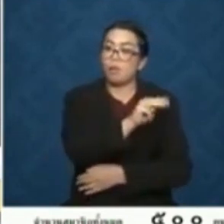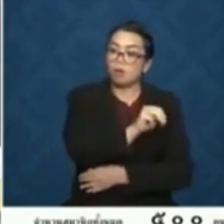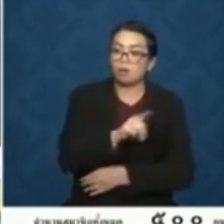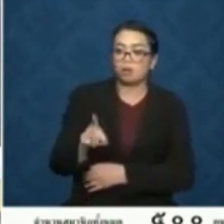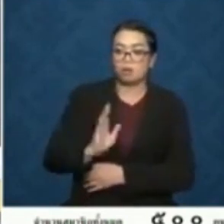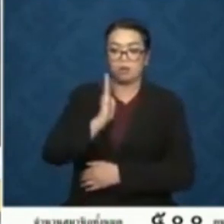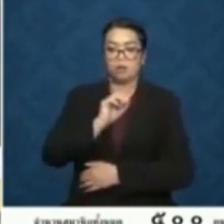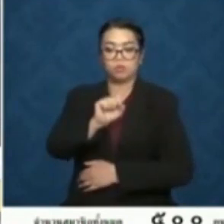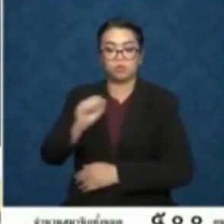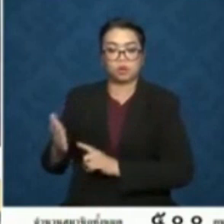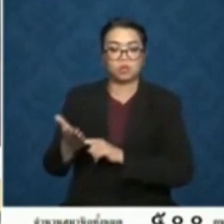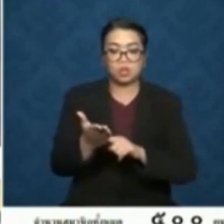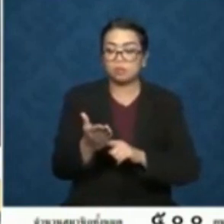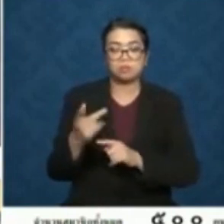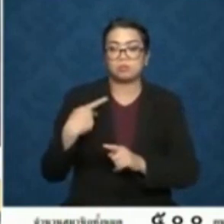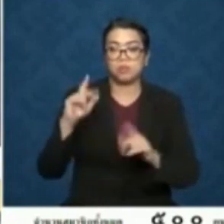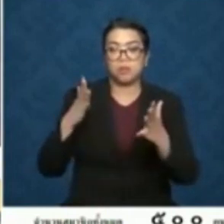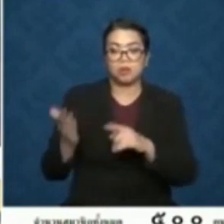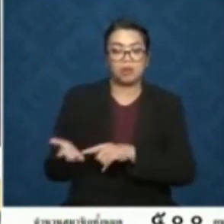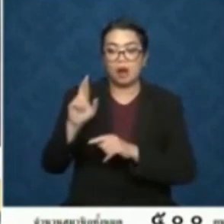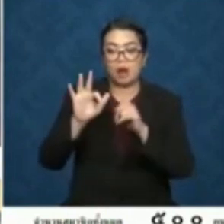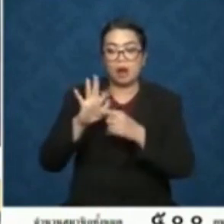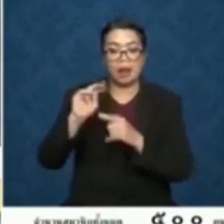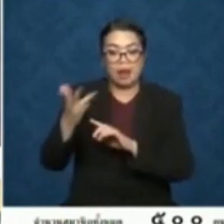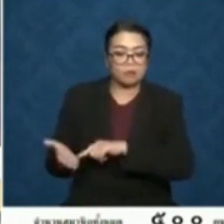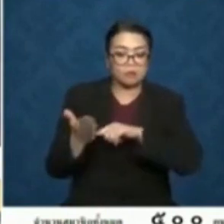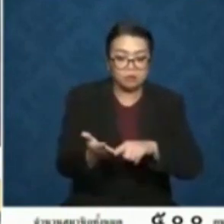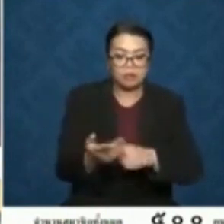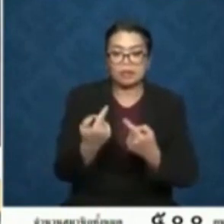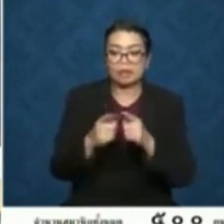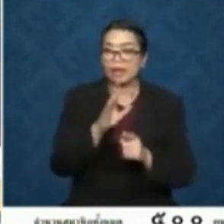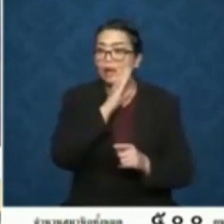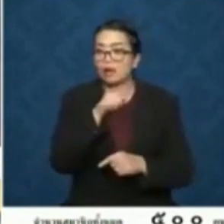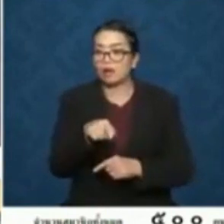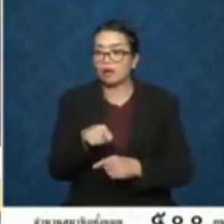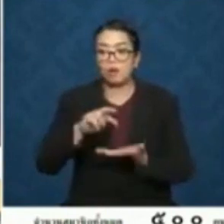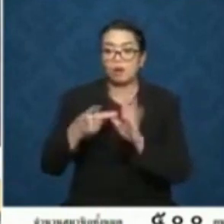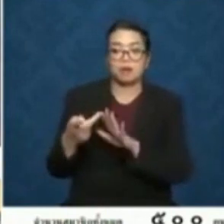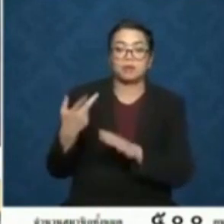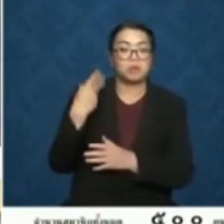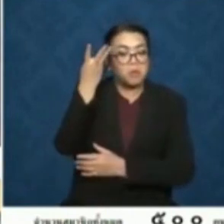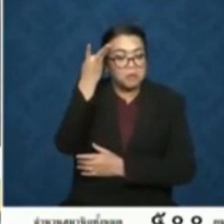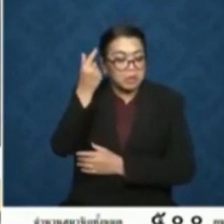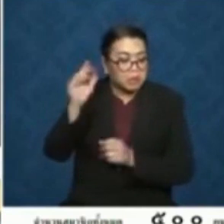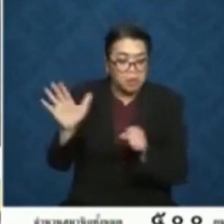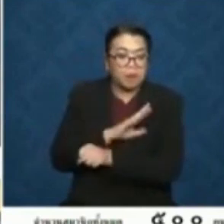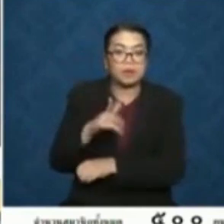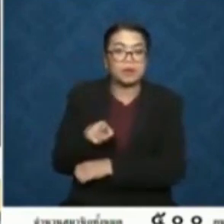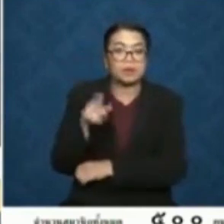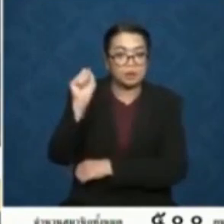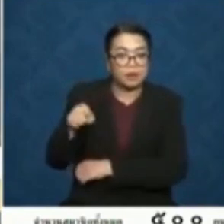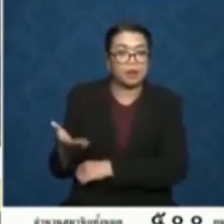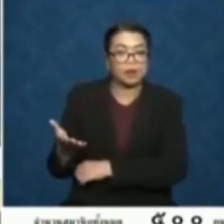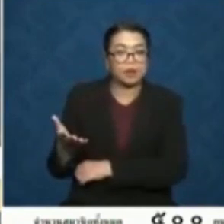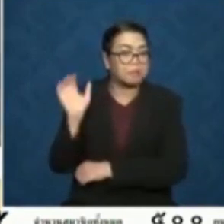เป็นของครม.ฝ่ายเดียวเหรอครับส.ส.เสนอมากี่ร่างก็ตามถ้าไม่มีร่างครม.แปลว่าสุ